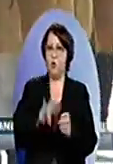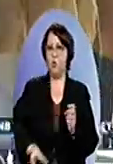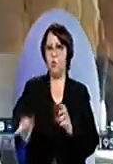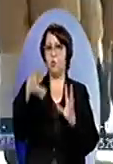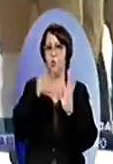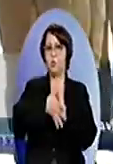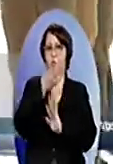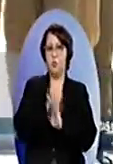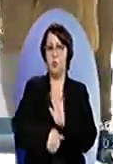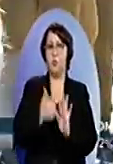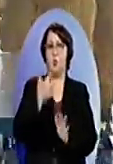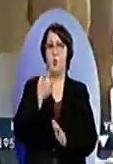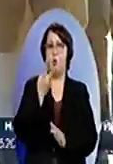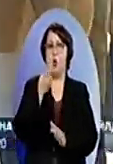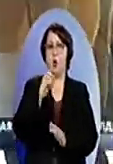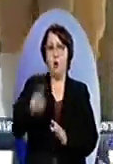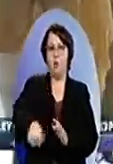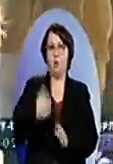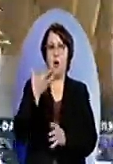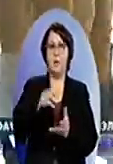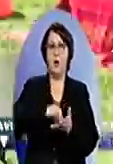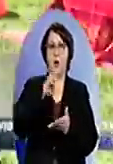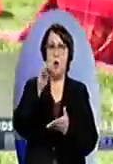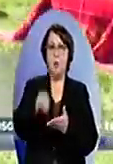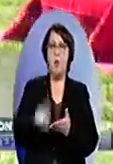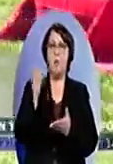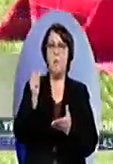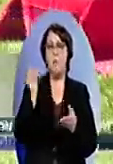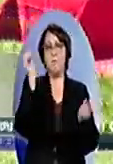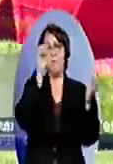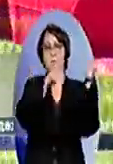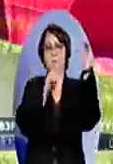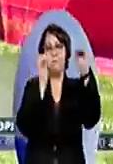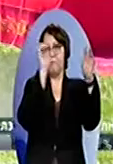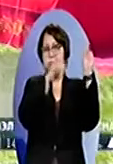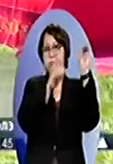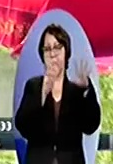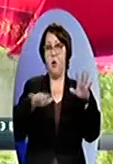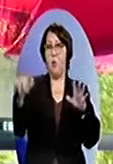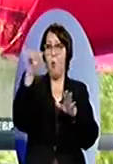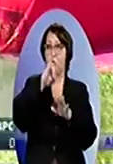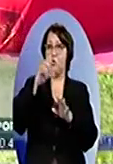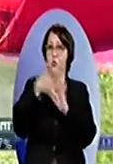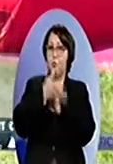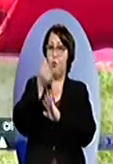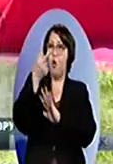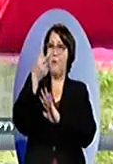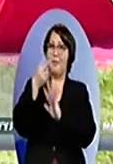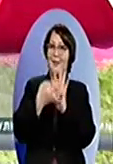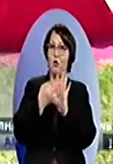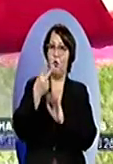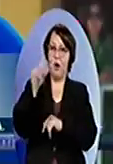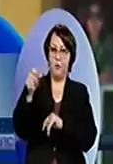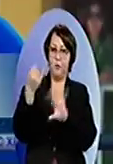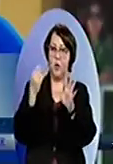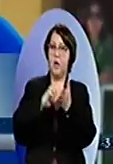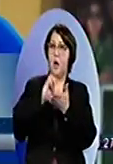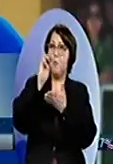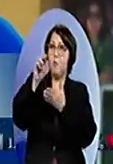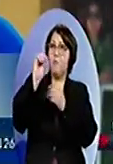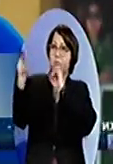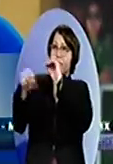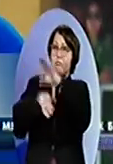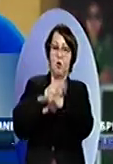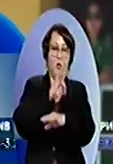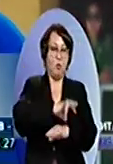нийтдээ 320.5 тэрбум төгрөг төвлөрүүлснээс улсын төсөвт 282.6 тэрбум төгрөг, орон нутгийн